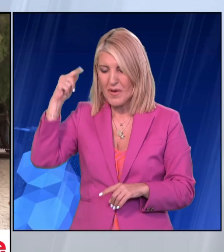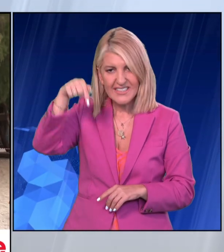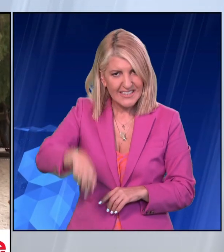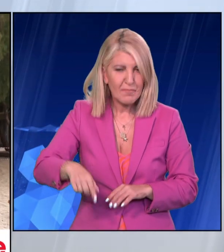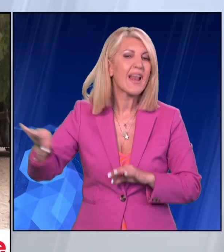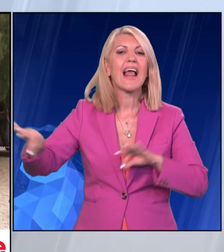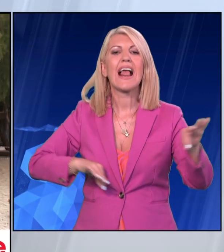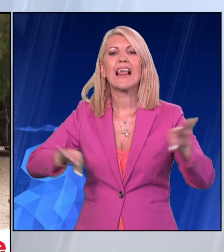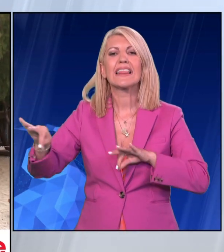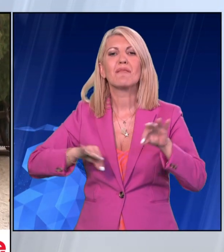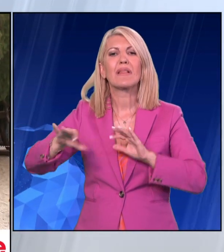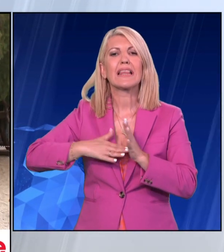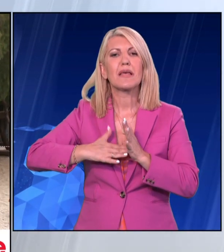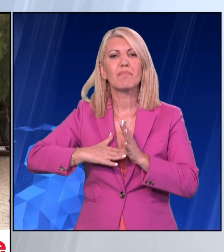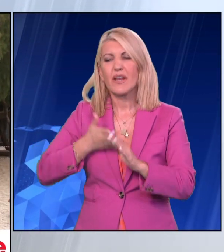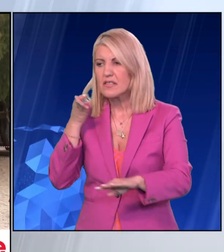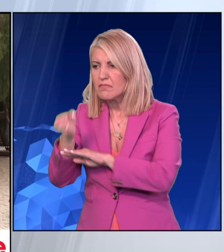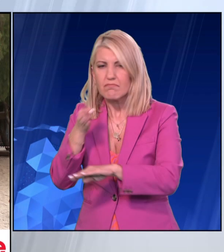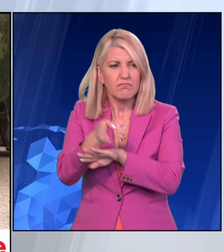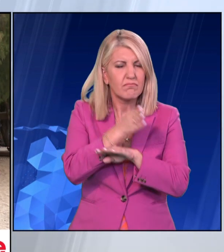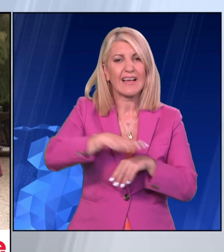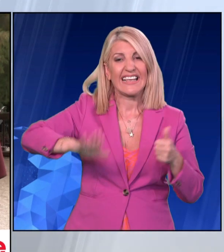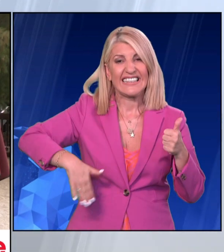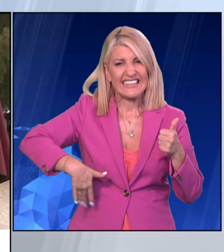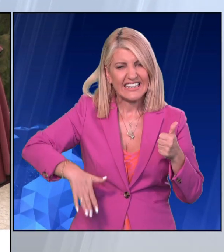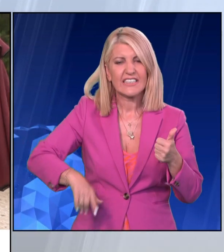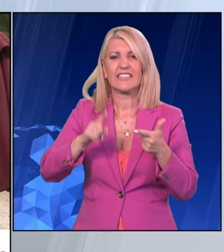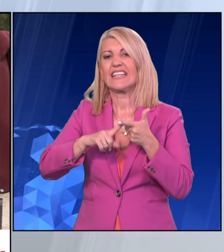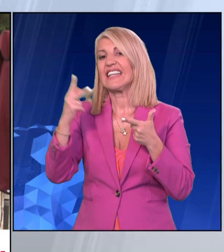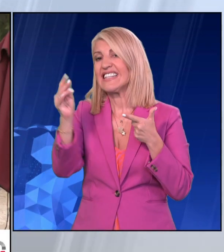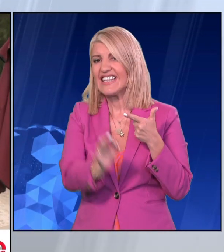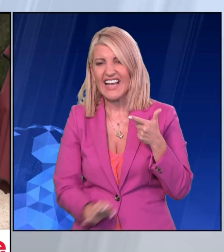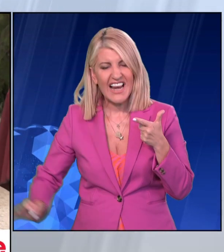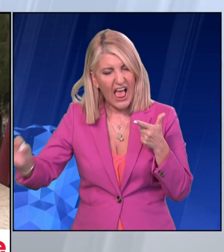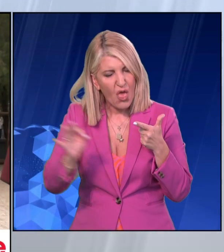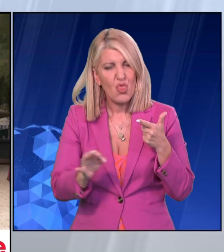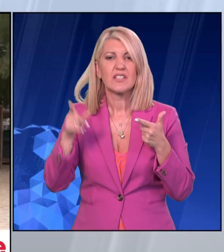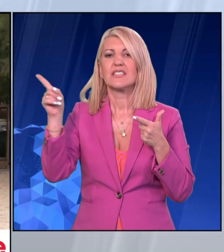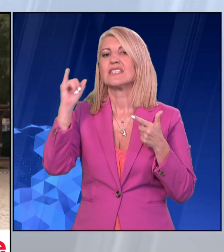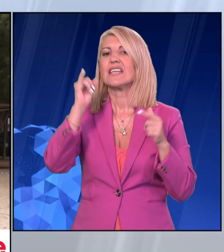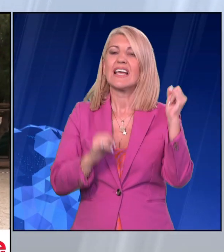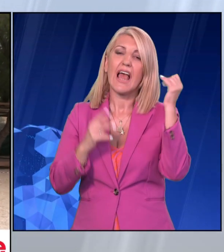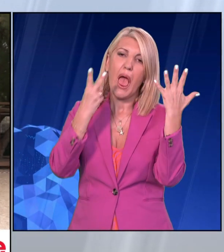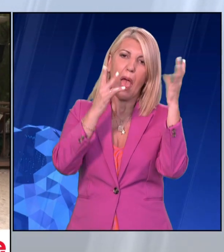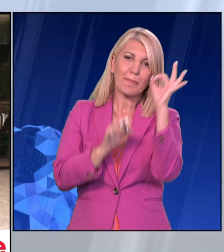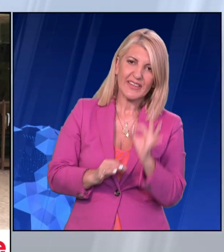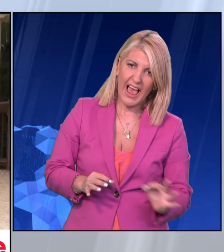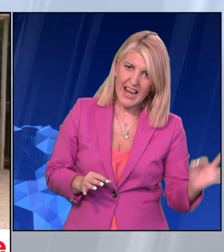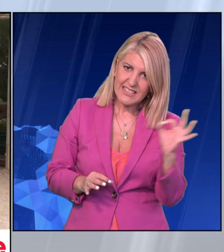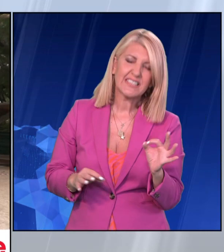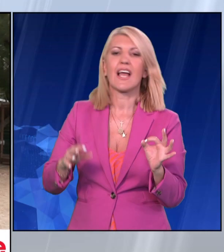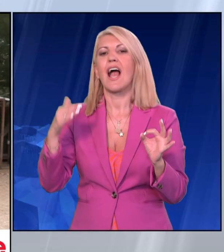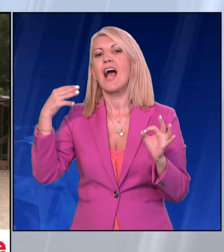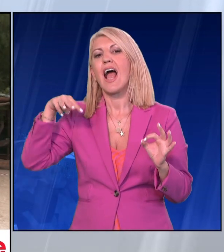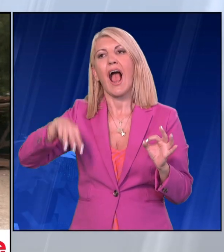πραγματοποιήθηκαν έλεγχοι σε 85 επιχειρήσεις στην Κρήτη, 110 στις Κυκλάδες, 178 στο Ιόνιο, 35 στη Χαλκιδική.